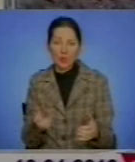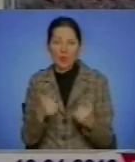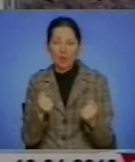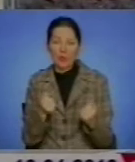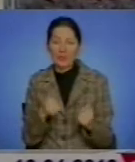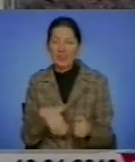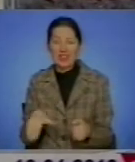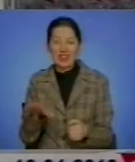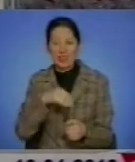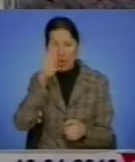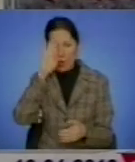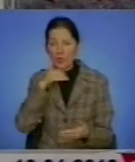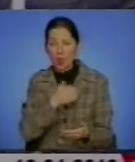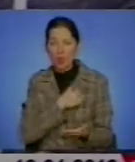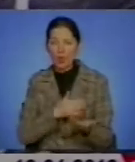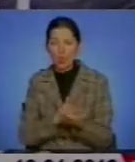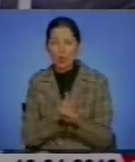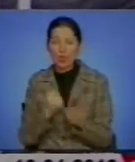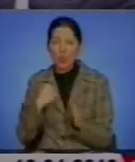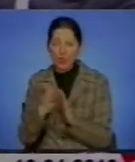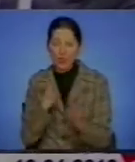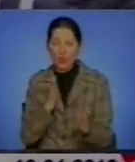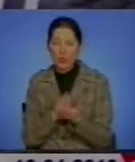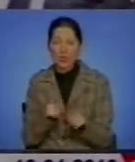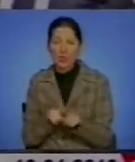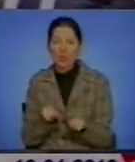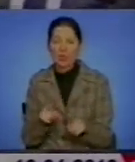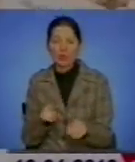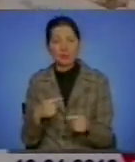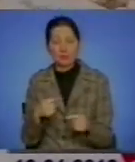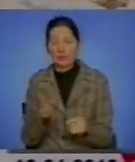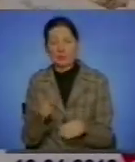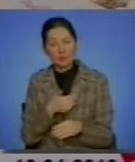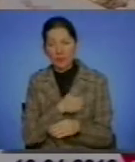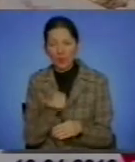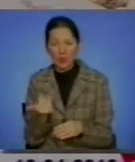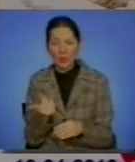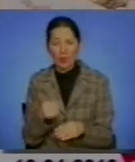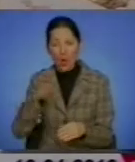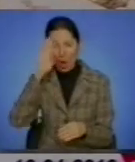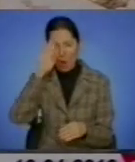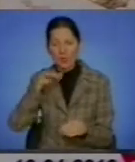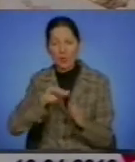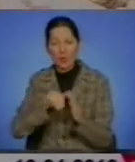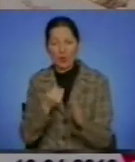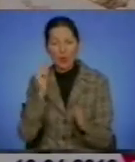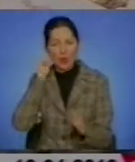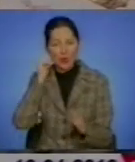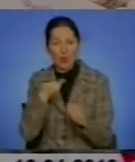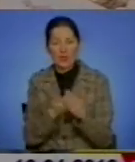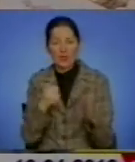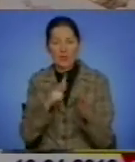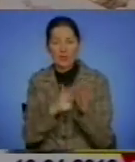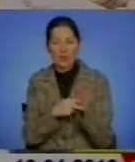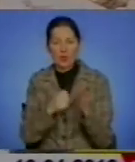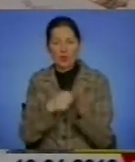усі юнаки хочуть служити у війську. Є такі, що всіляко ухиляються. Хлопців призовного віку, тобто від 18 до 25 років, ну, в